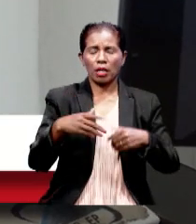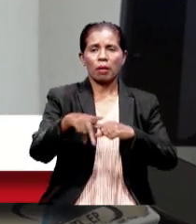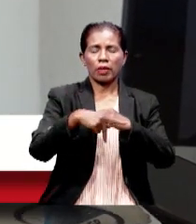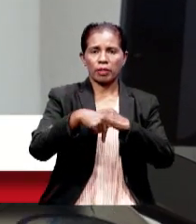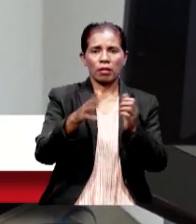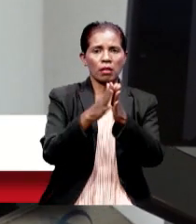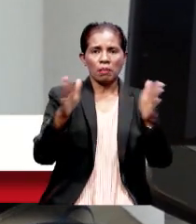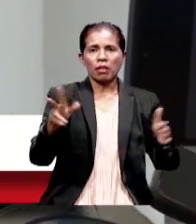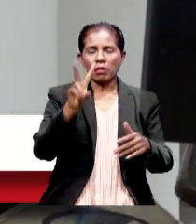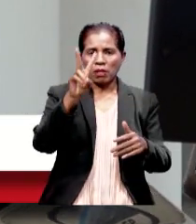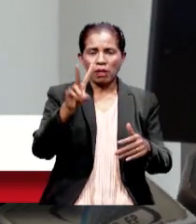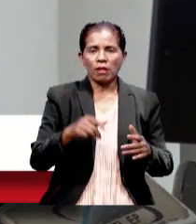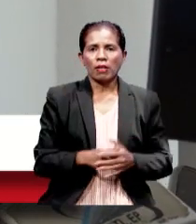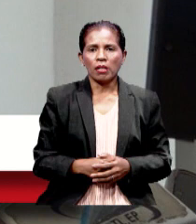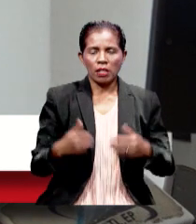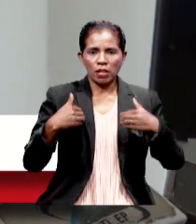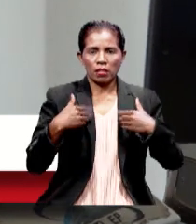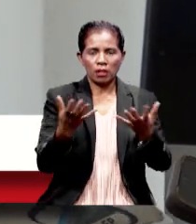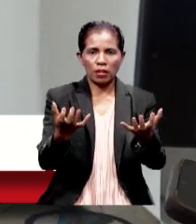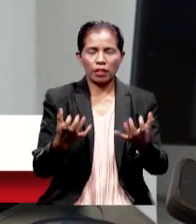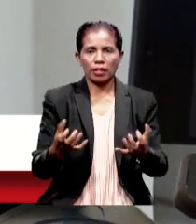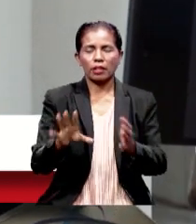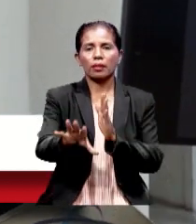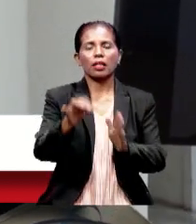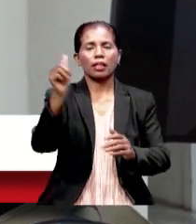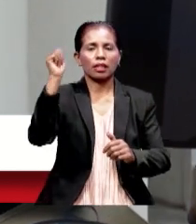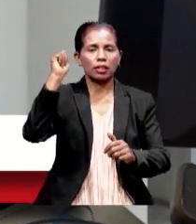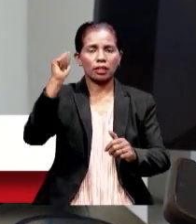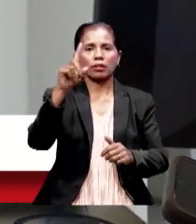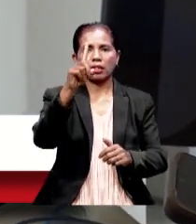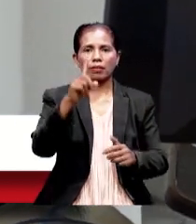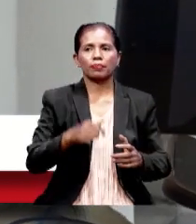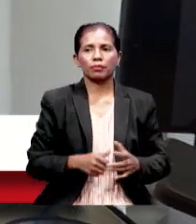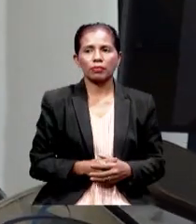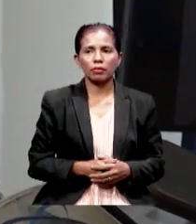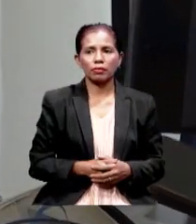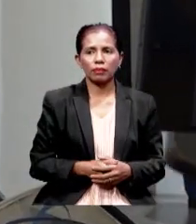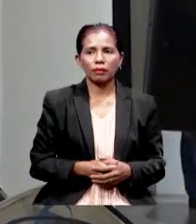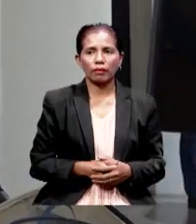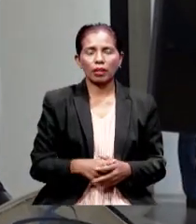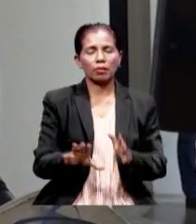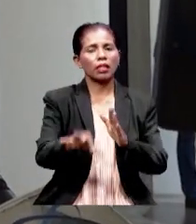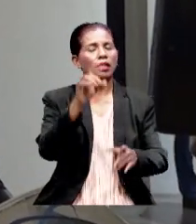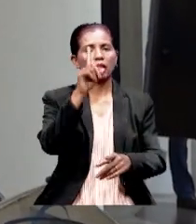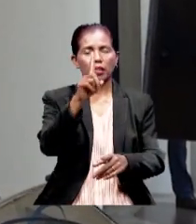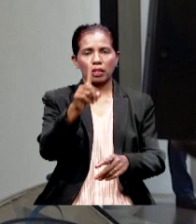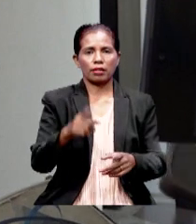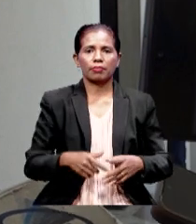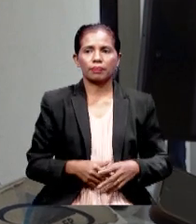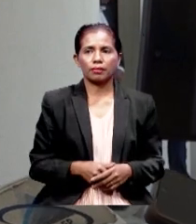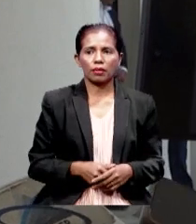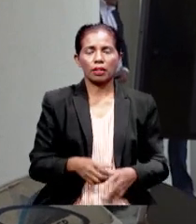rua iha tiona entendimento ba kandidatu ida. Kandidatu ida. Ida